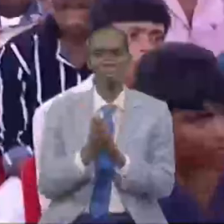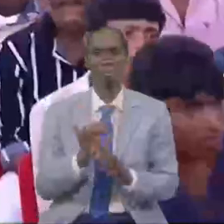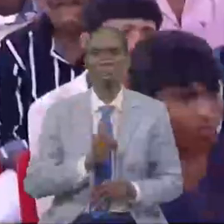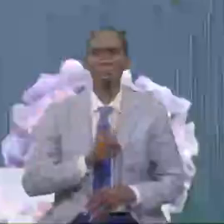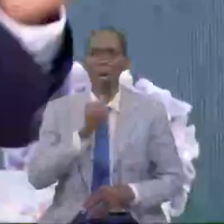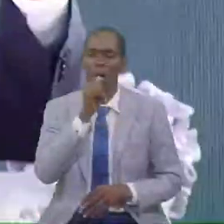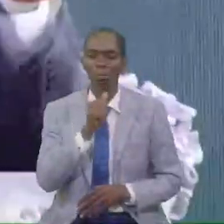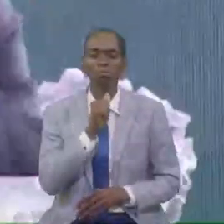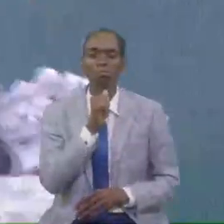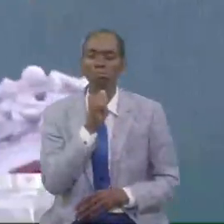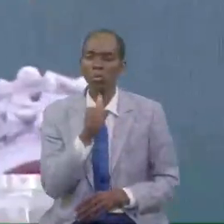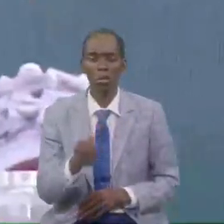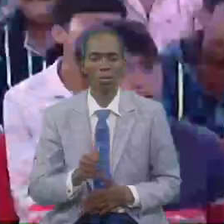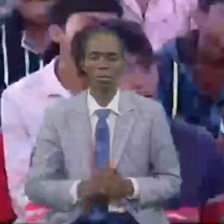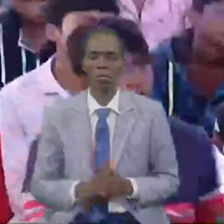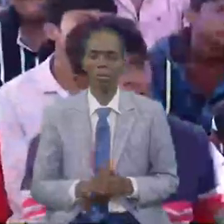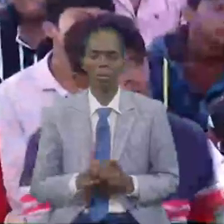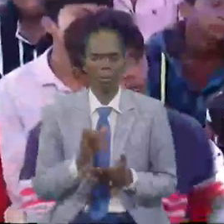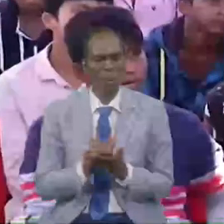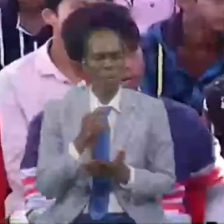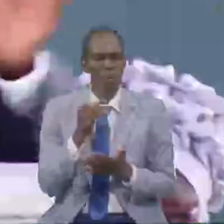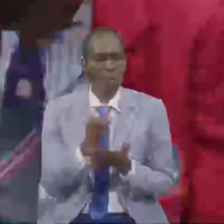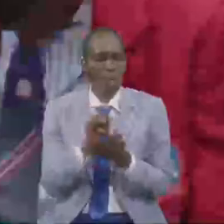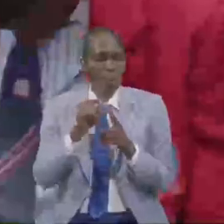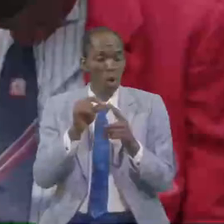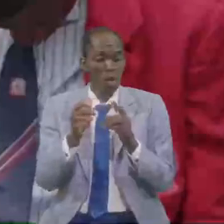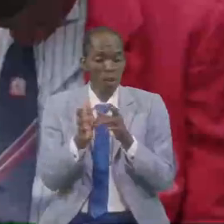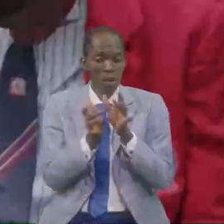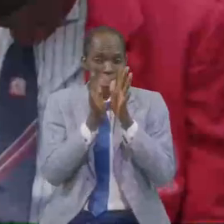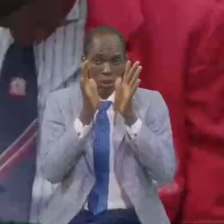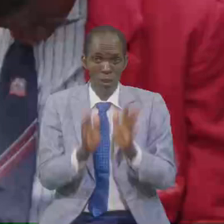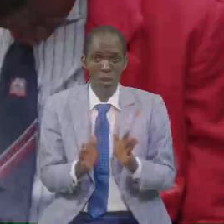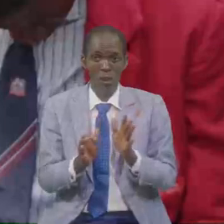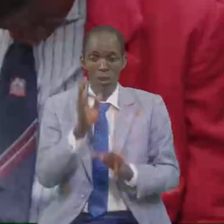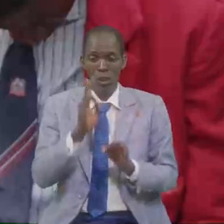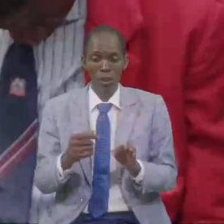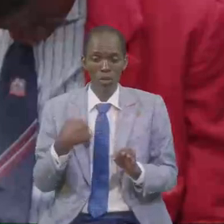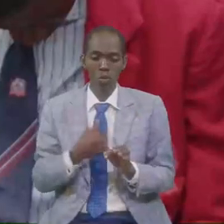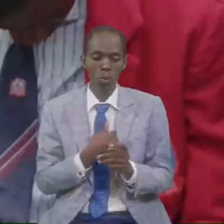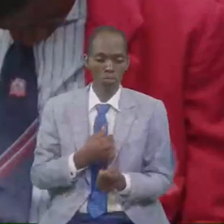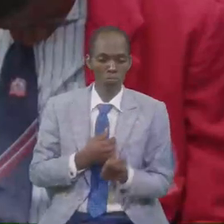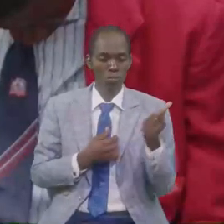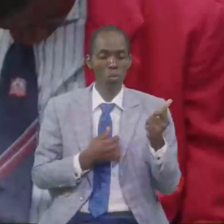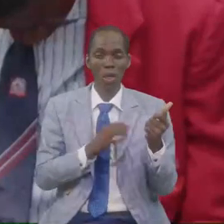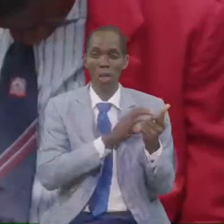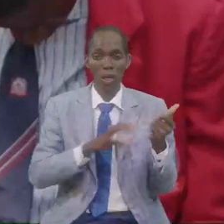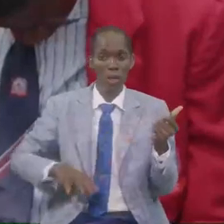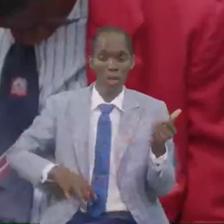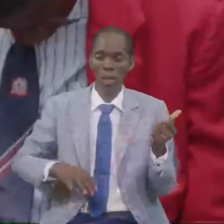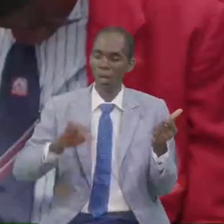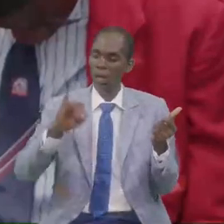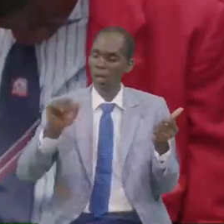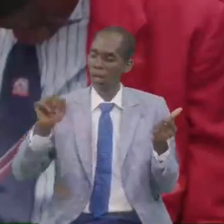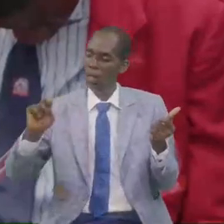je ne suis pas. Ce mot chrétien en anglais, quand vous ôtez Christ, sans